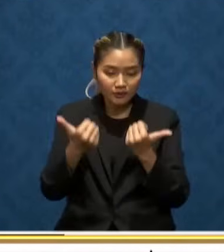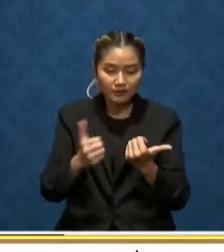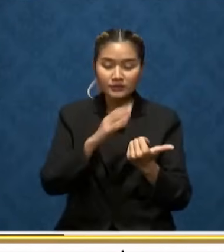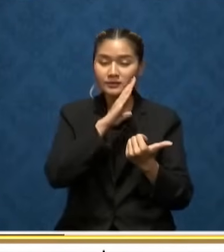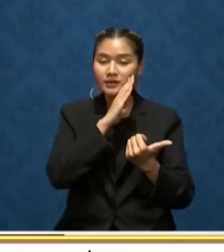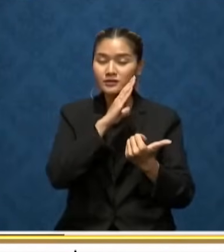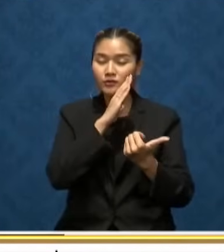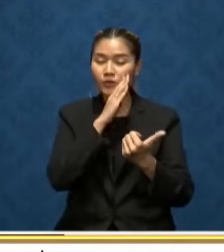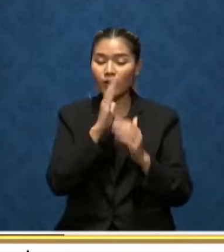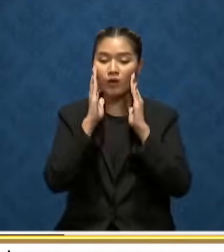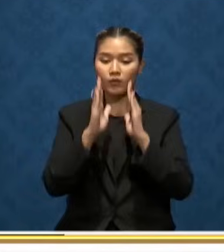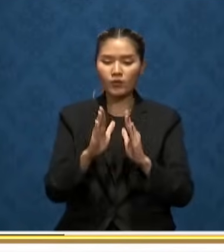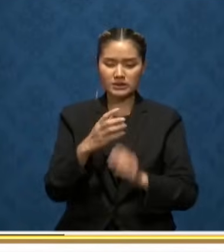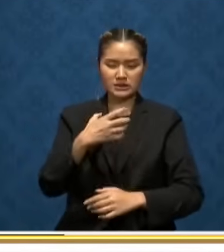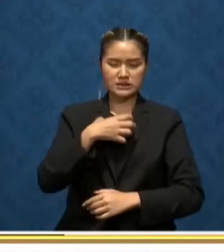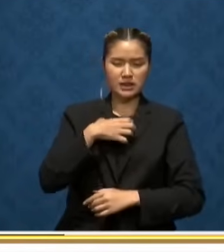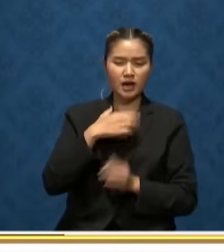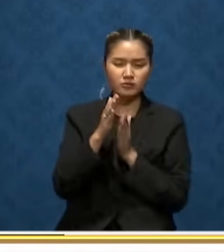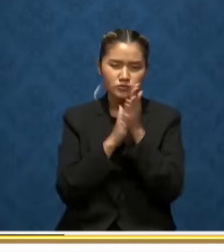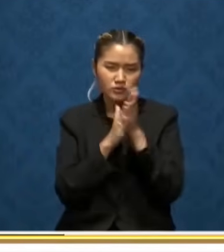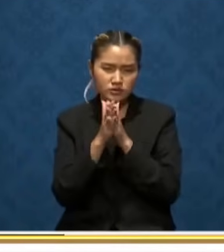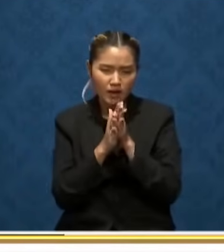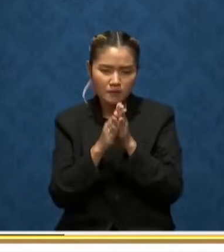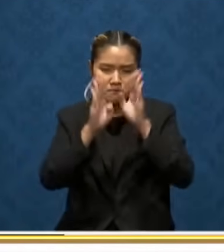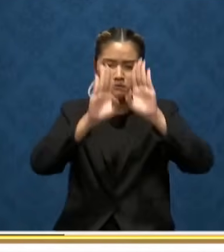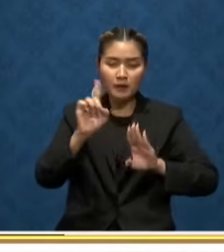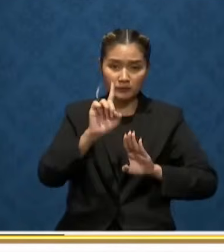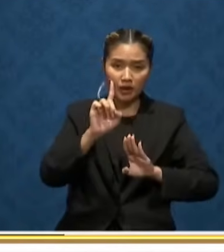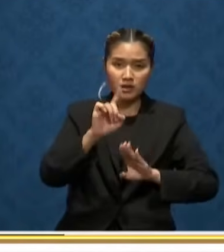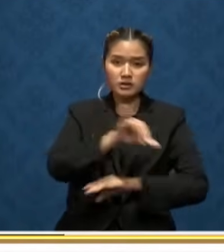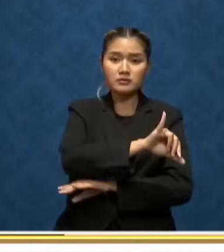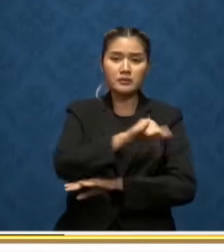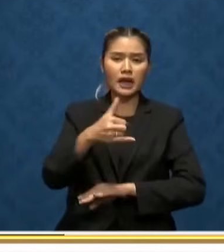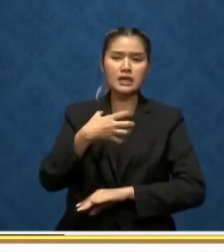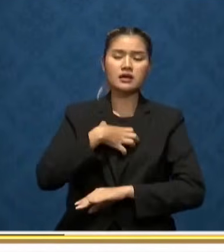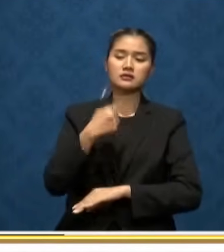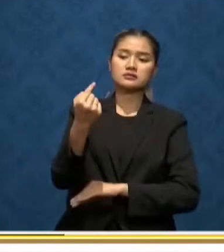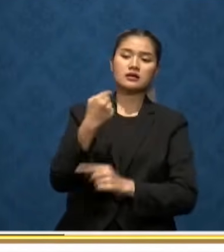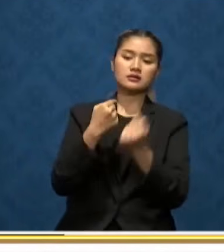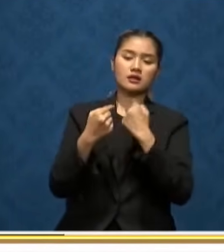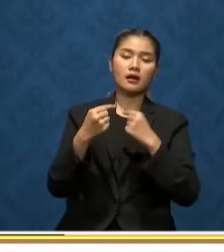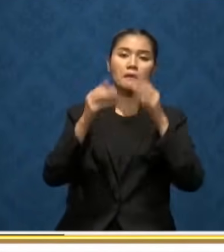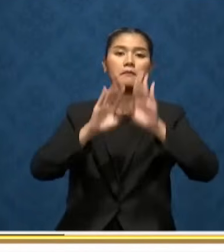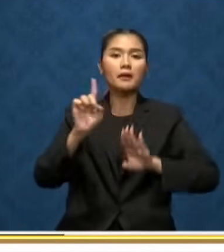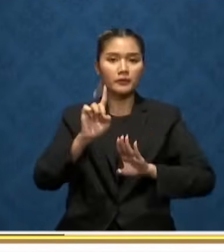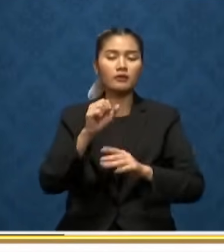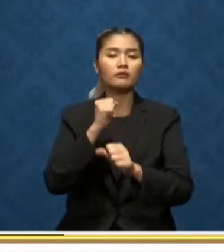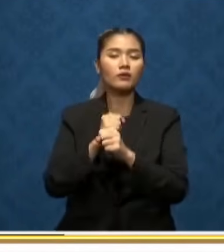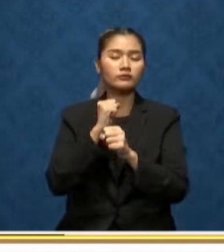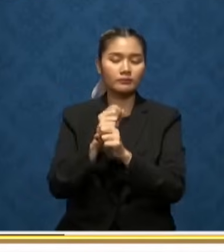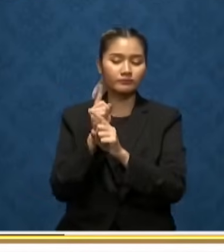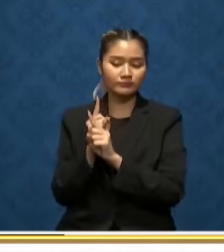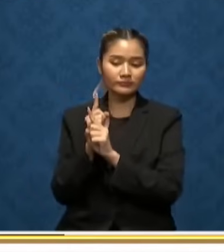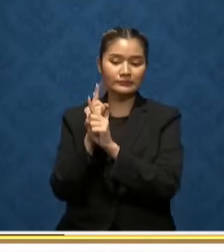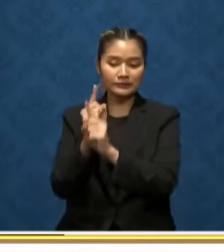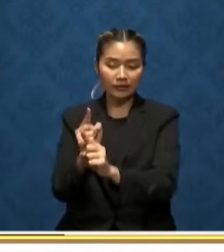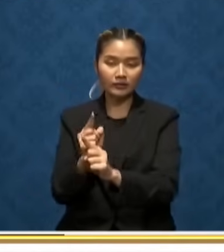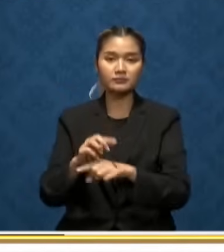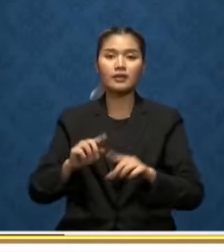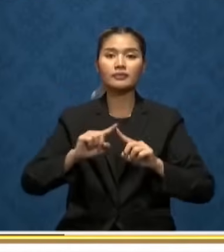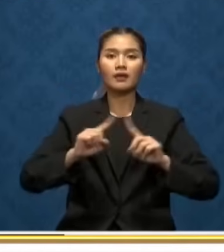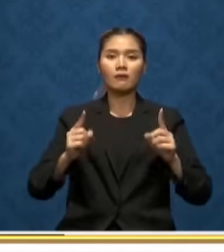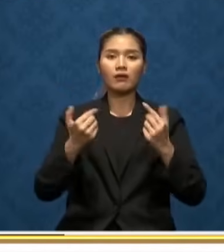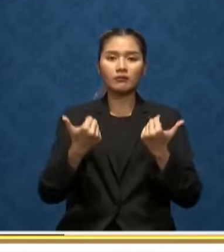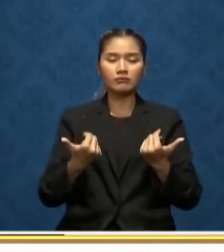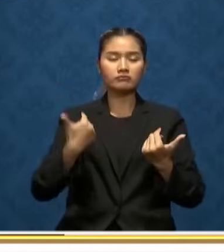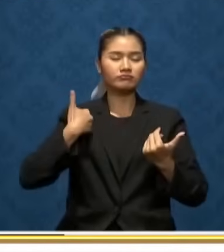ามีคนต้องการแบบไหนผู้ผลิตก็จะหันไปทางแบบนั้นแต่มันมีเรื่องของเด็กเย